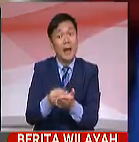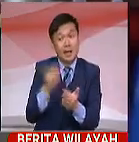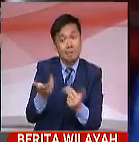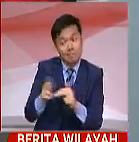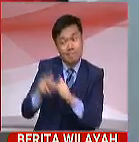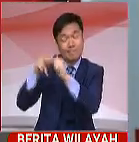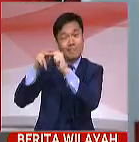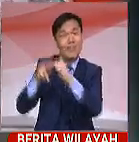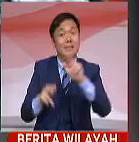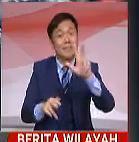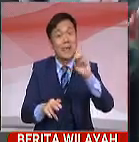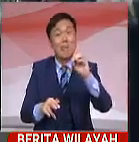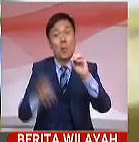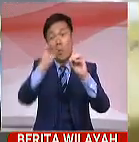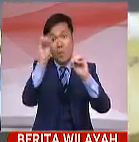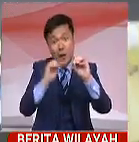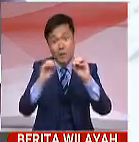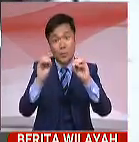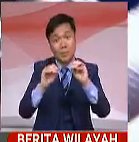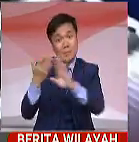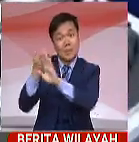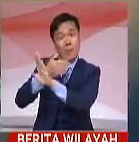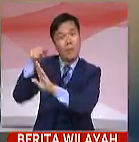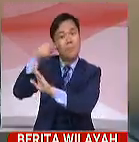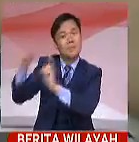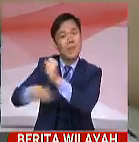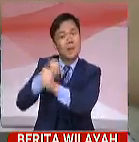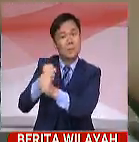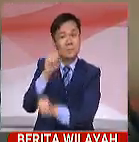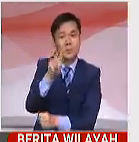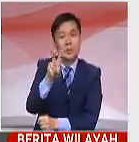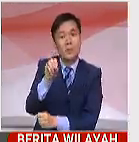meningkat sebanyak 30% menjelang tahun 2030.